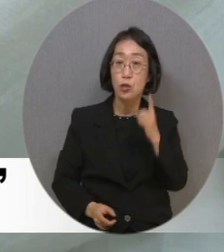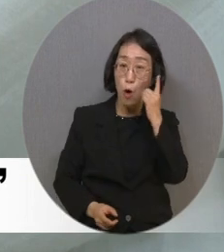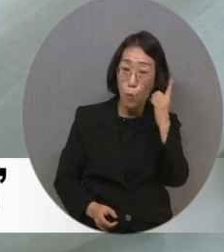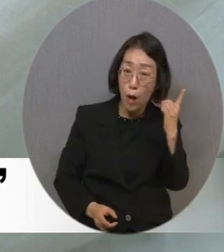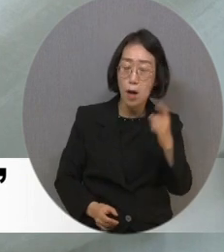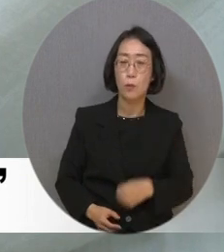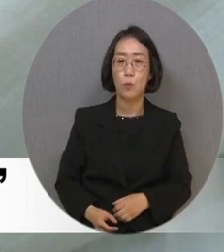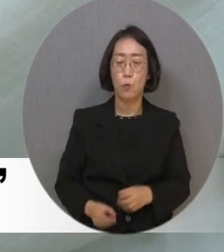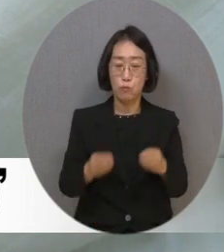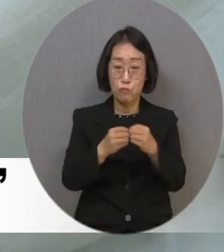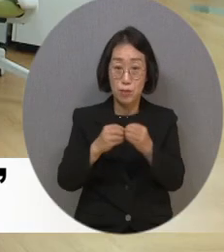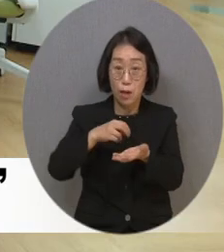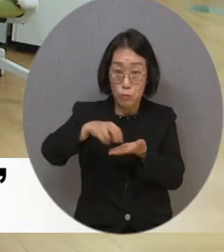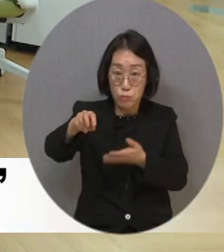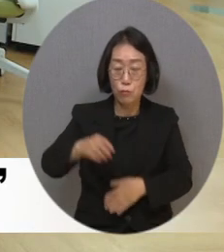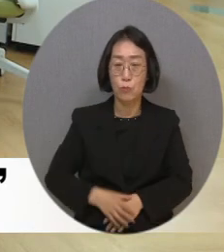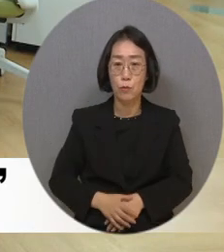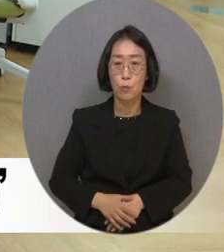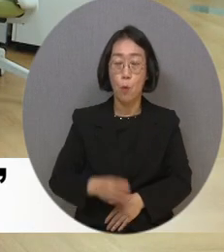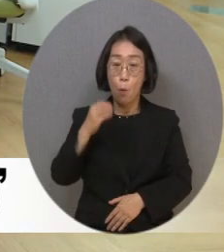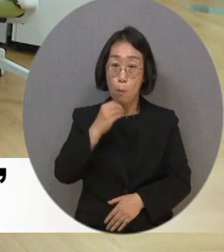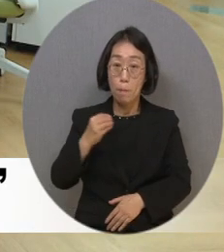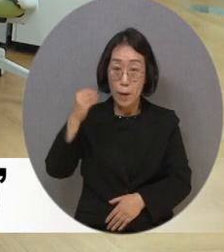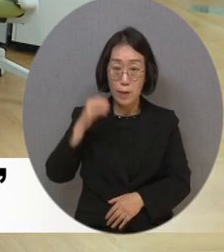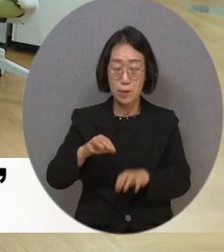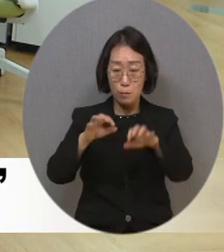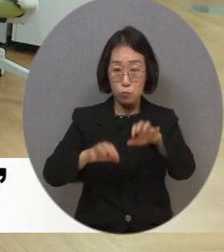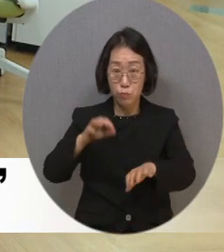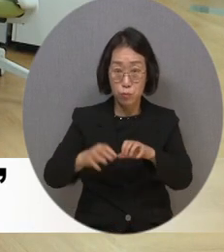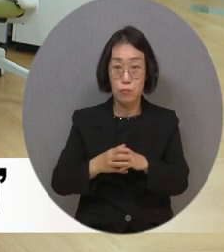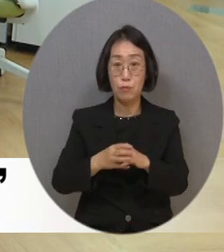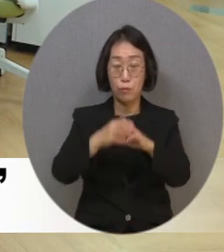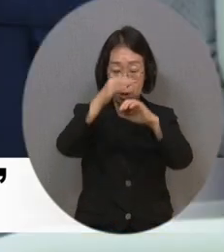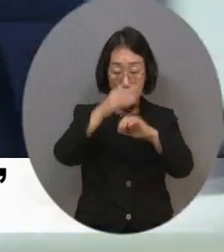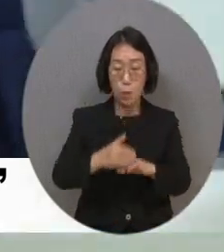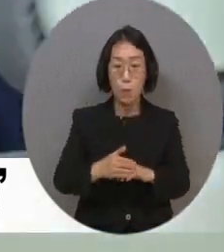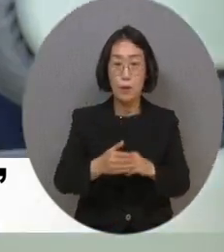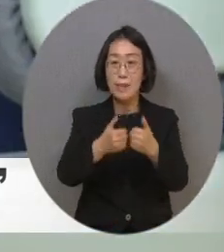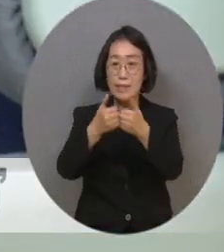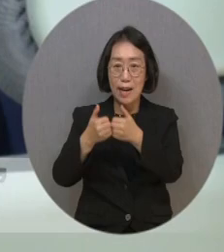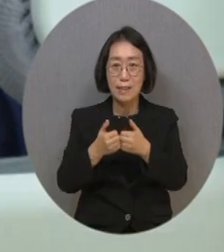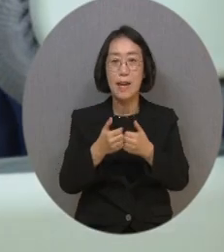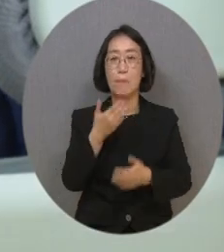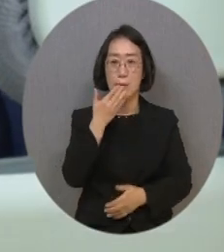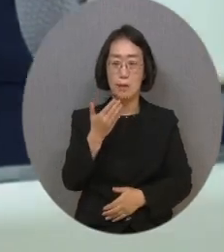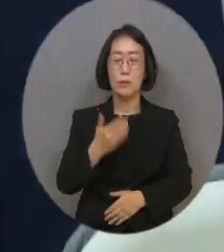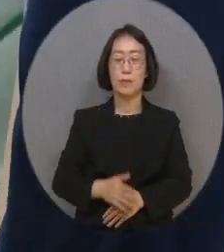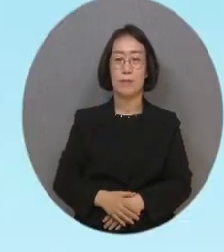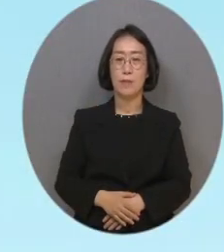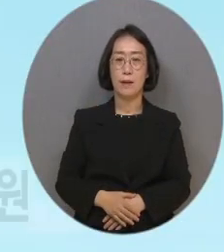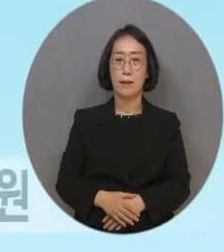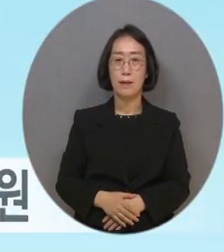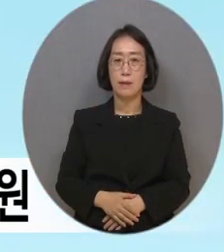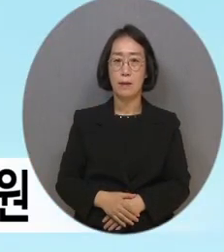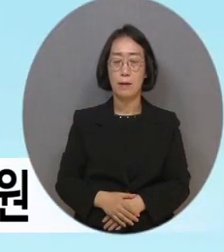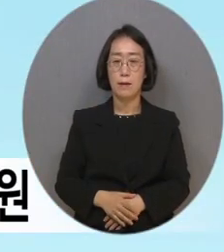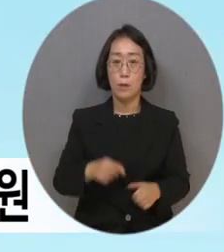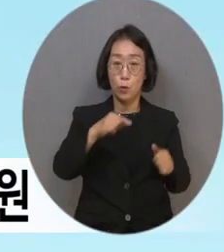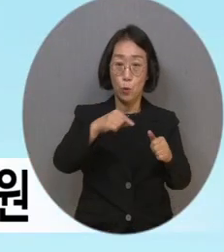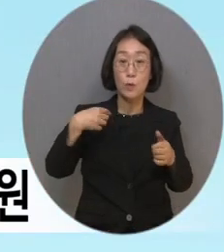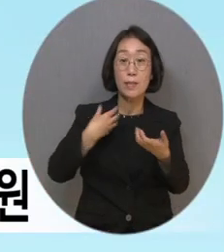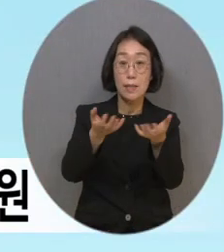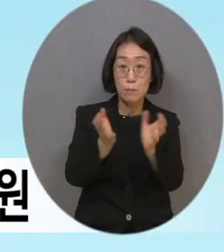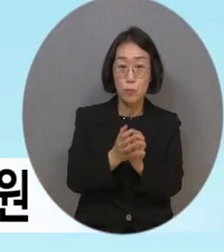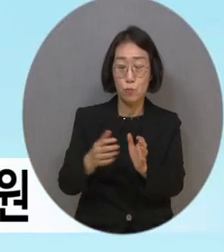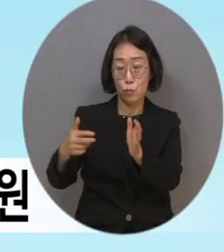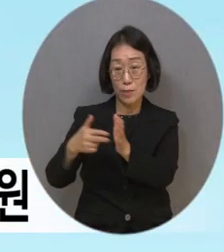전화 또는 문자 110 홈페이지를 통해 해당 메뉴에 따른 상담을 이용하면 됩니다 교육부와 한국